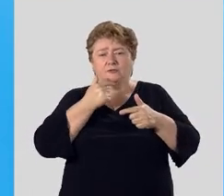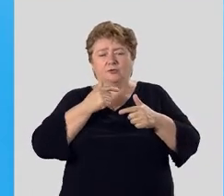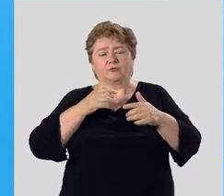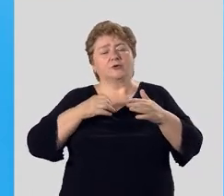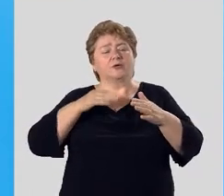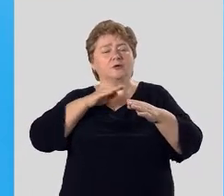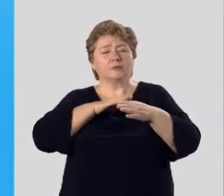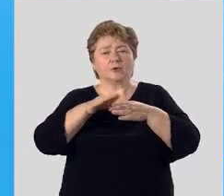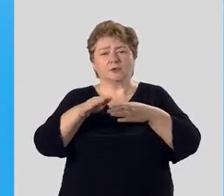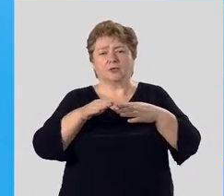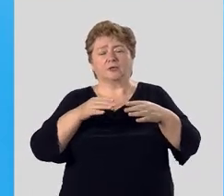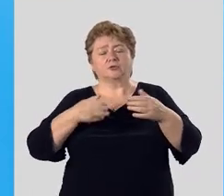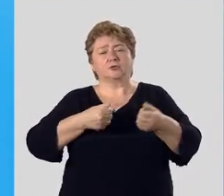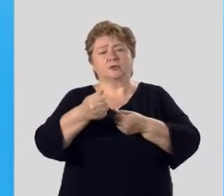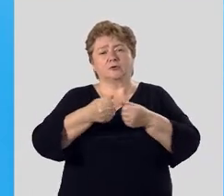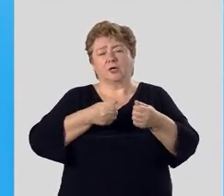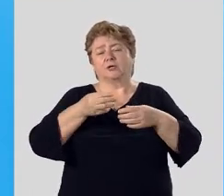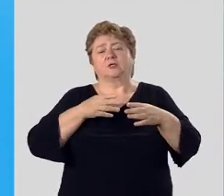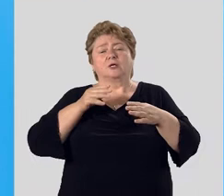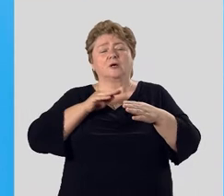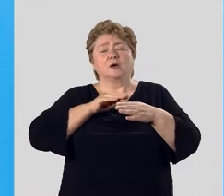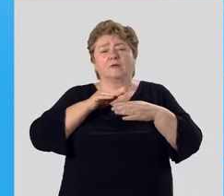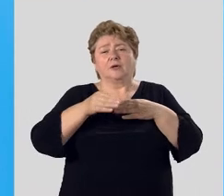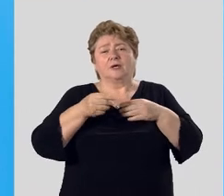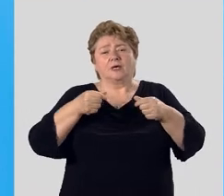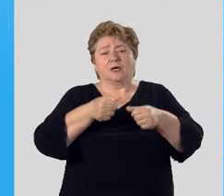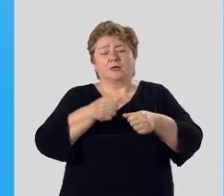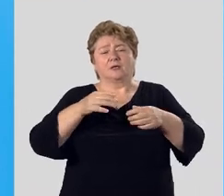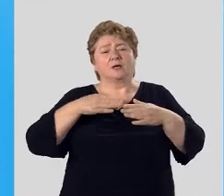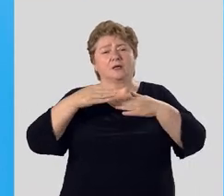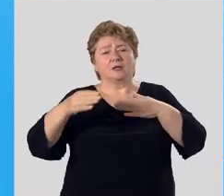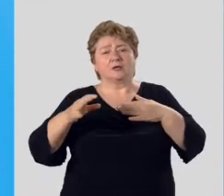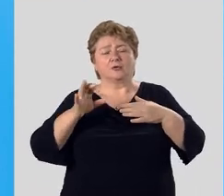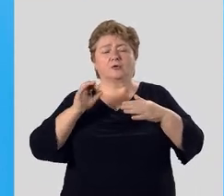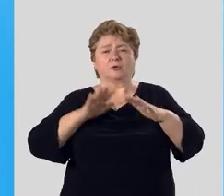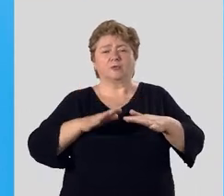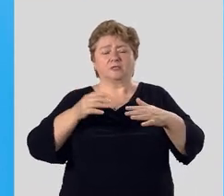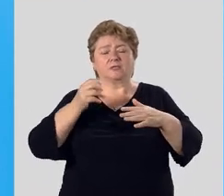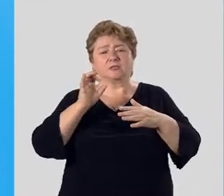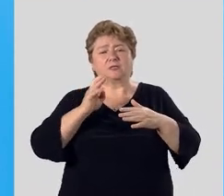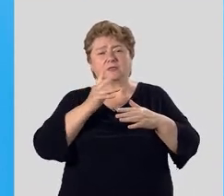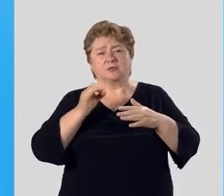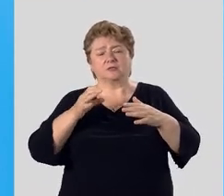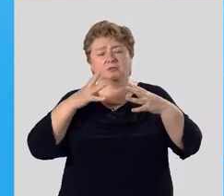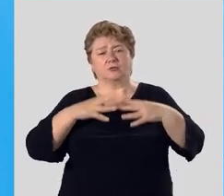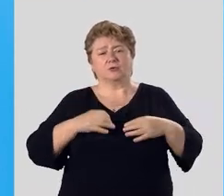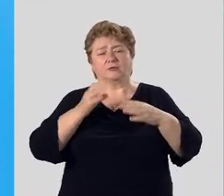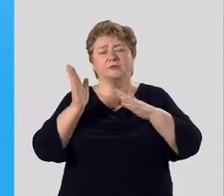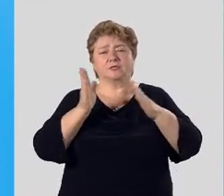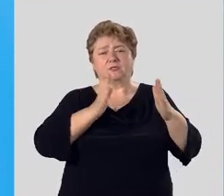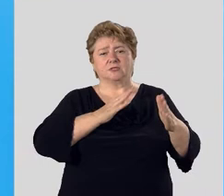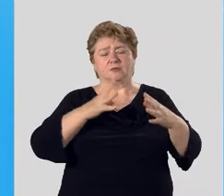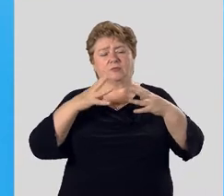и оказывающие регулирующее влияние на функции удаленных от места их секреции органов и